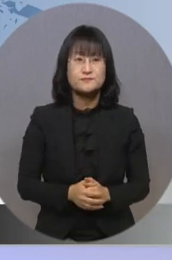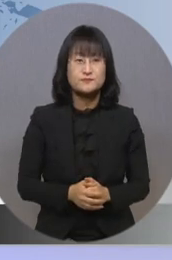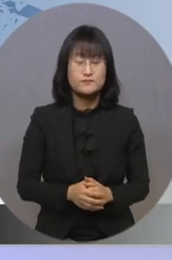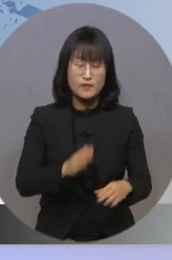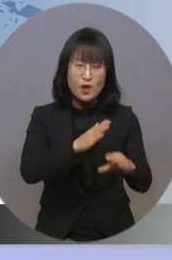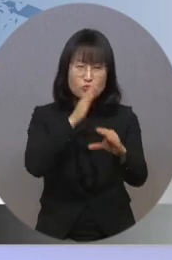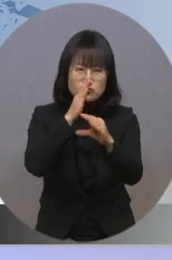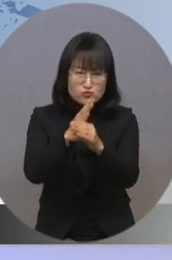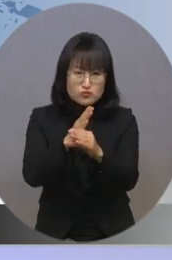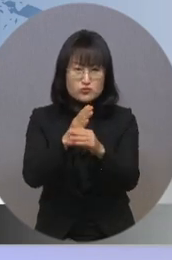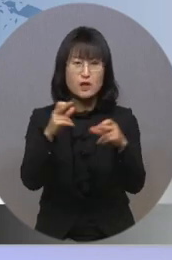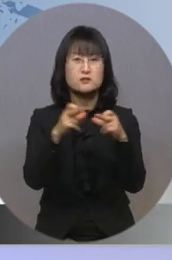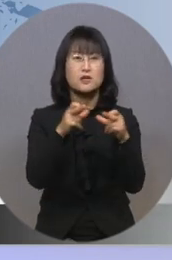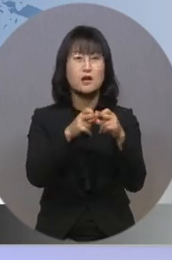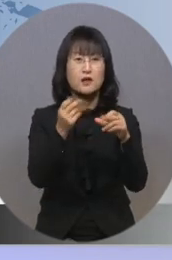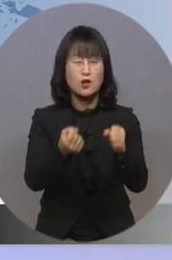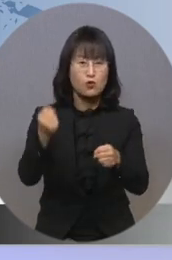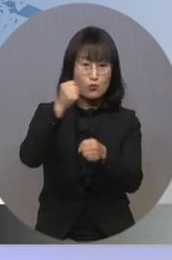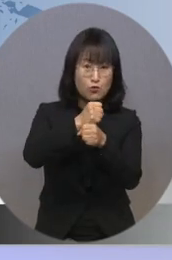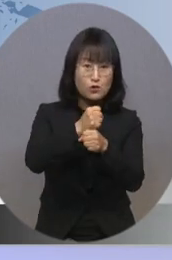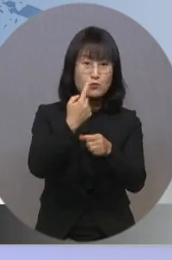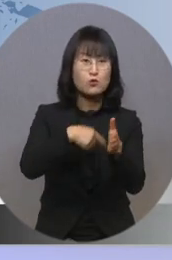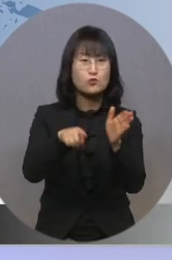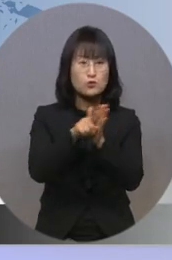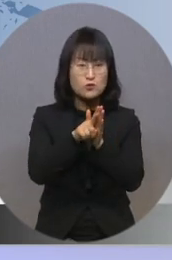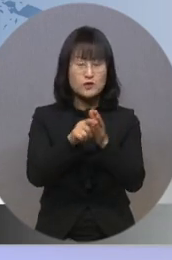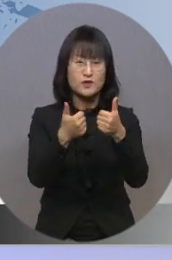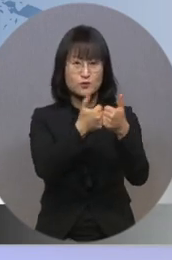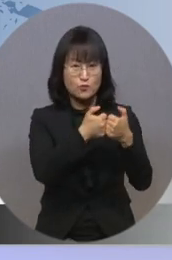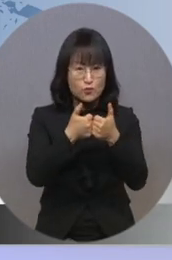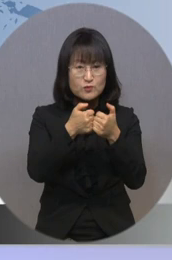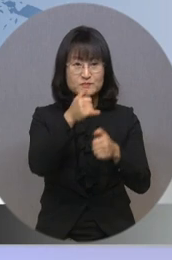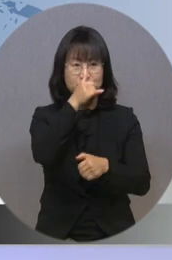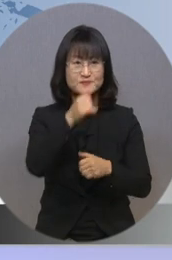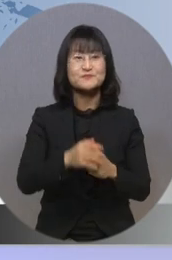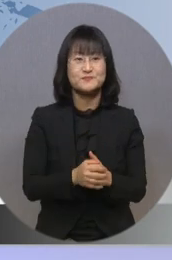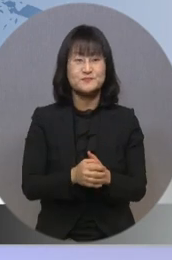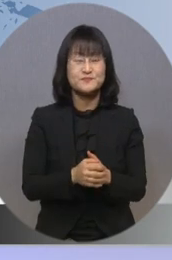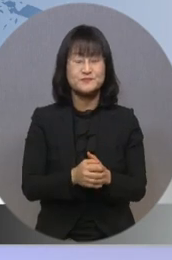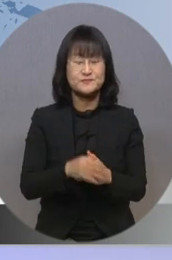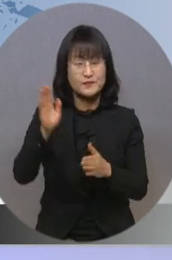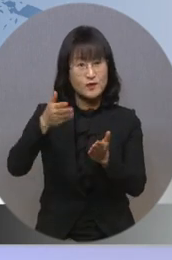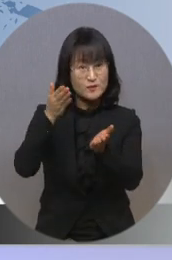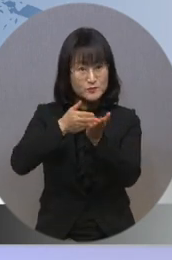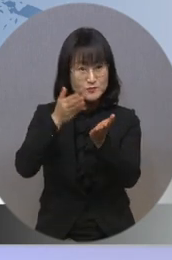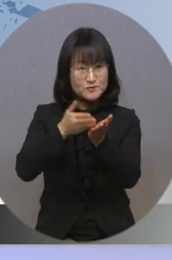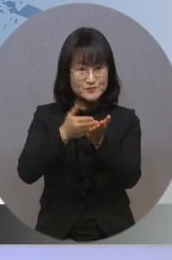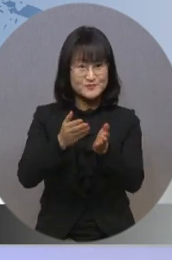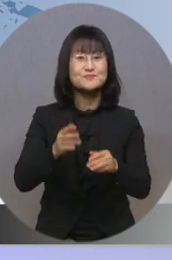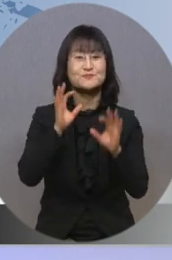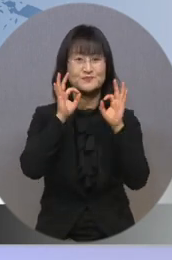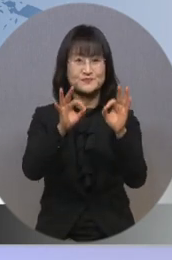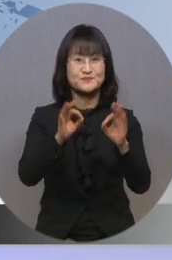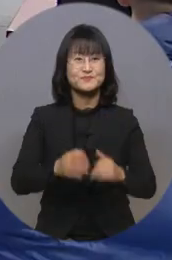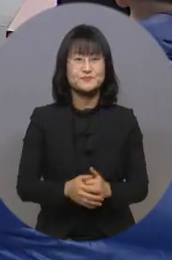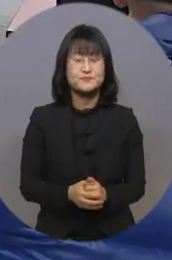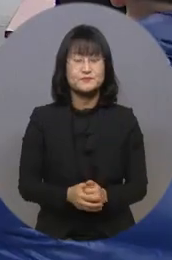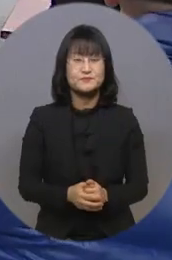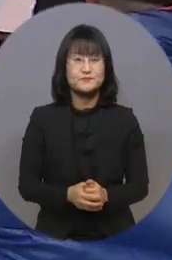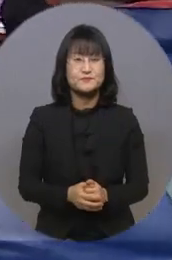중도장애인의 일상 복귀를 위해 머리를 맞대는 자리가 마련됐습니다 보도에 박성용 기자입니다